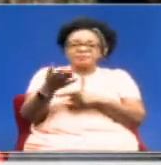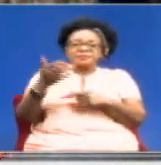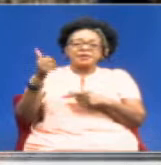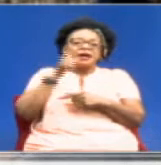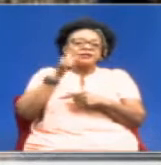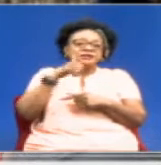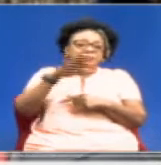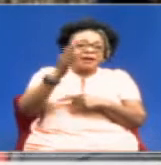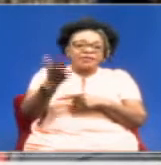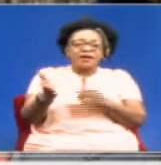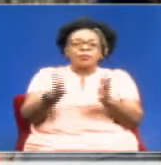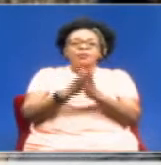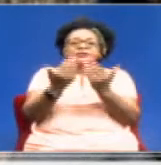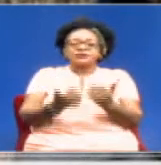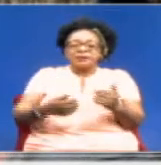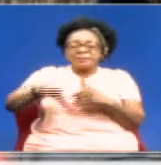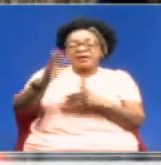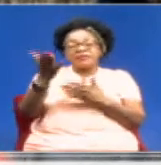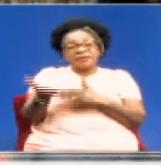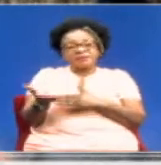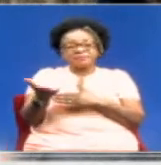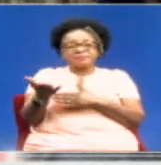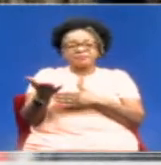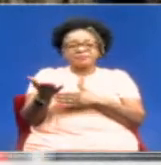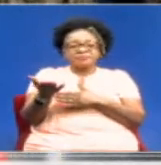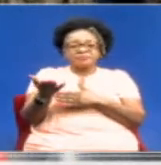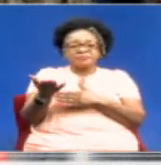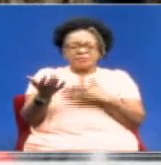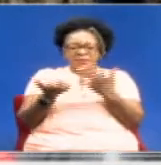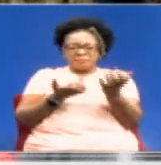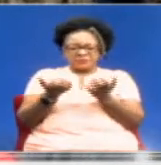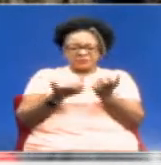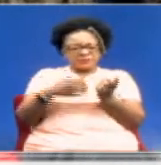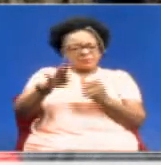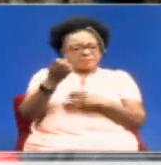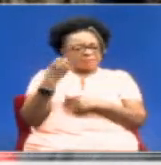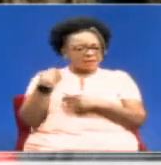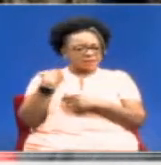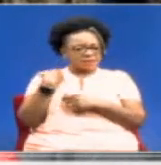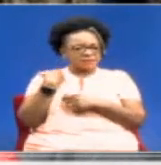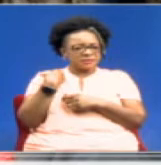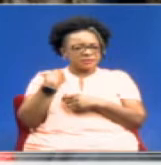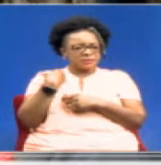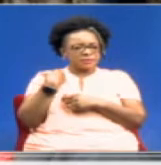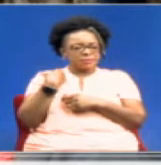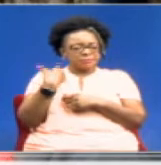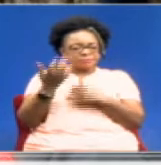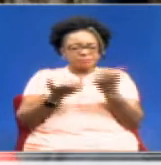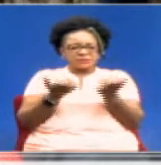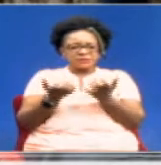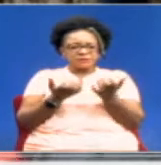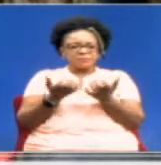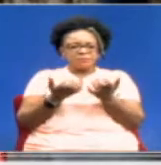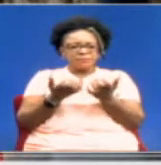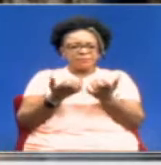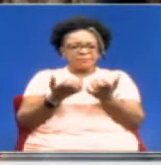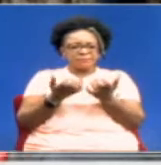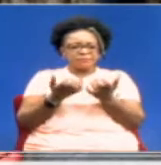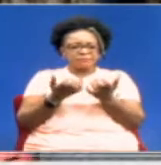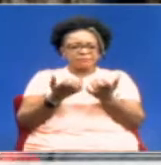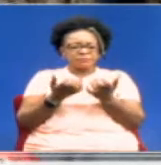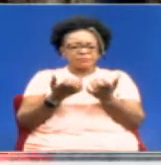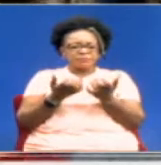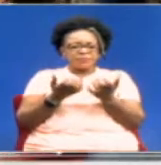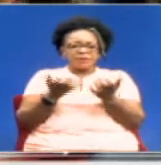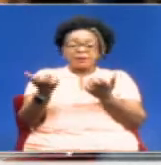pale na watoto wao. Na huyo huyo biashara. Wewe unamjua labda. Na huyo mwenye biashara. Mwenye biashara hata